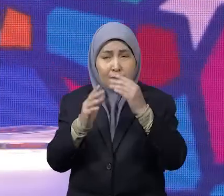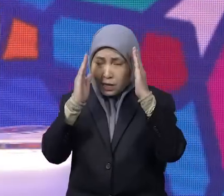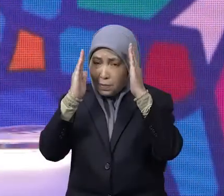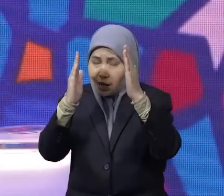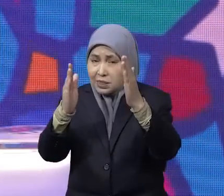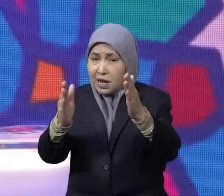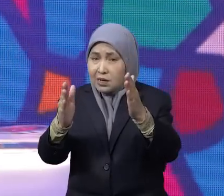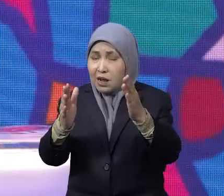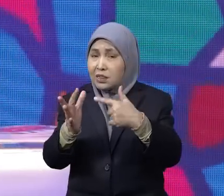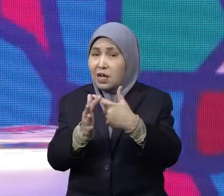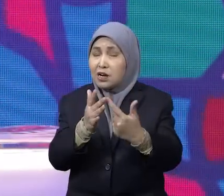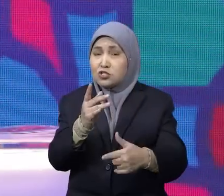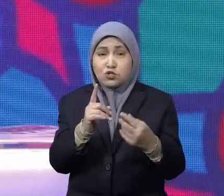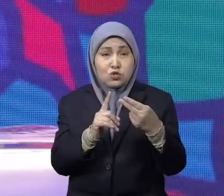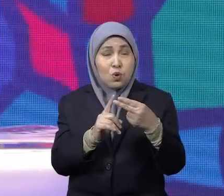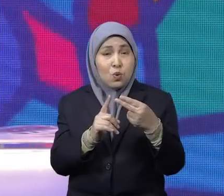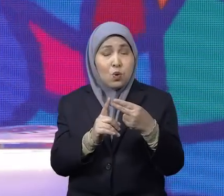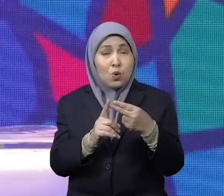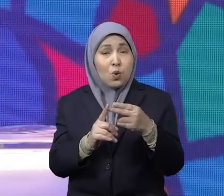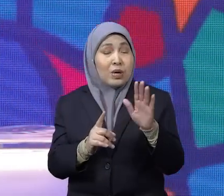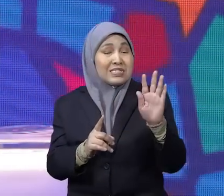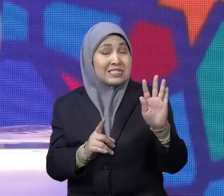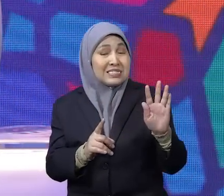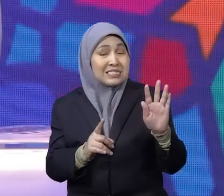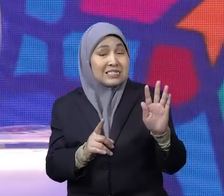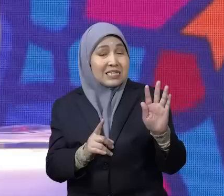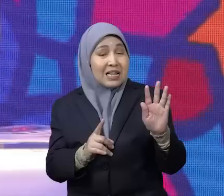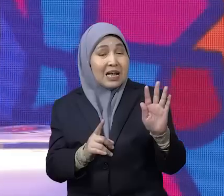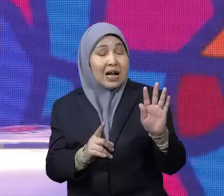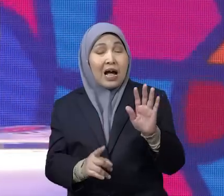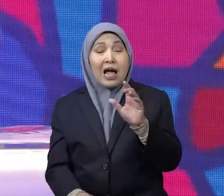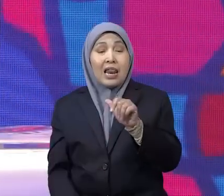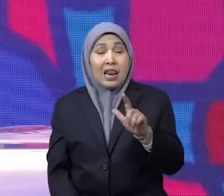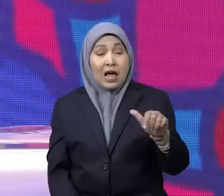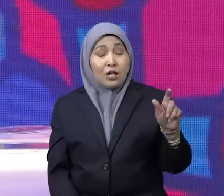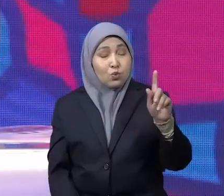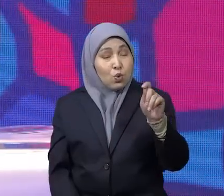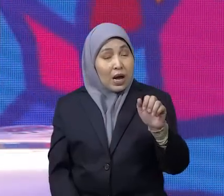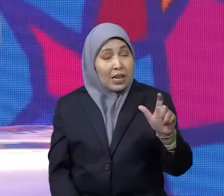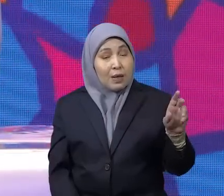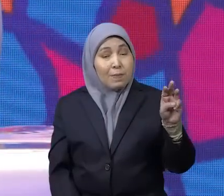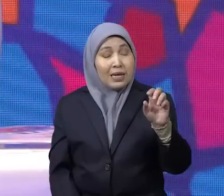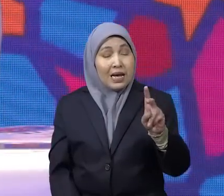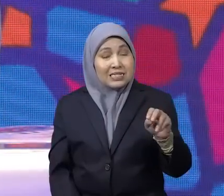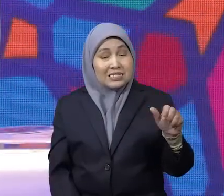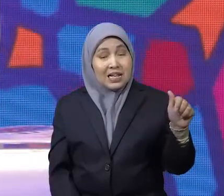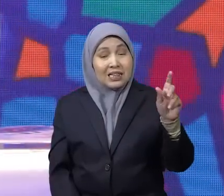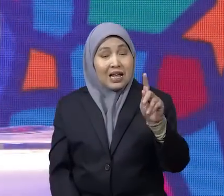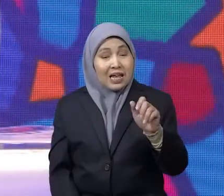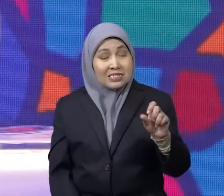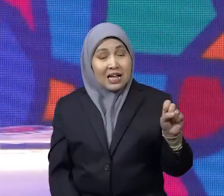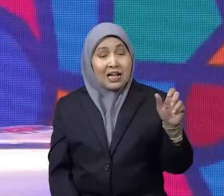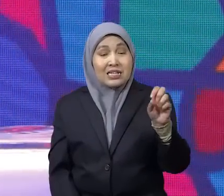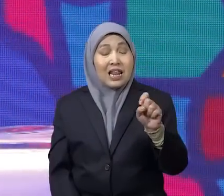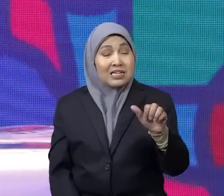perhatian, antaranya huruf sin, huruf tha kan, Allah tukalliman nasa